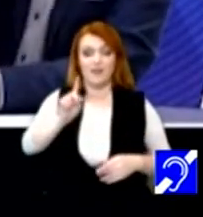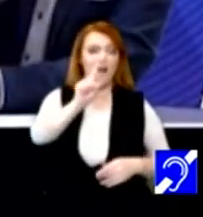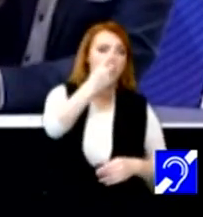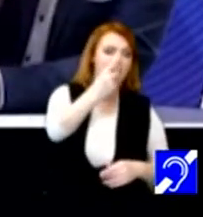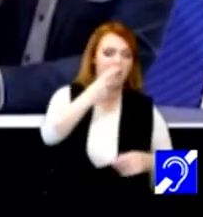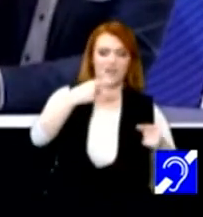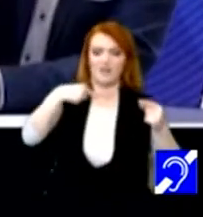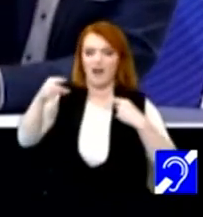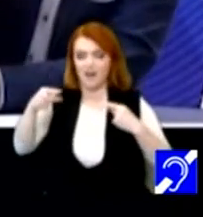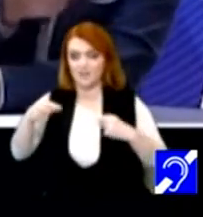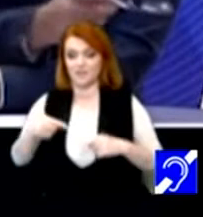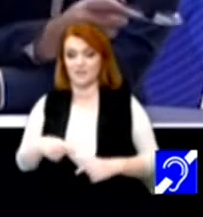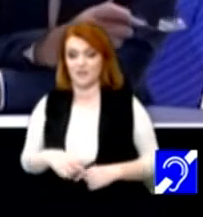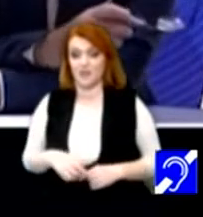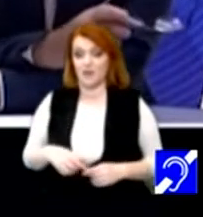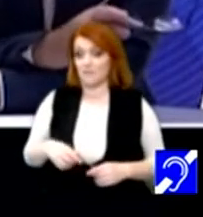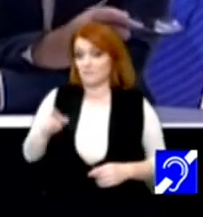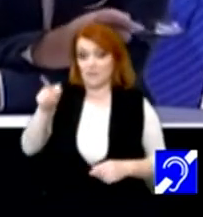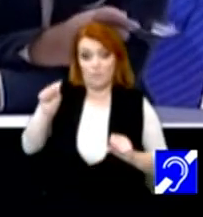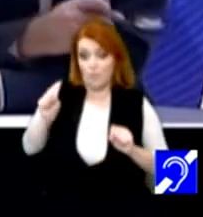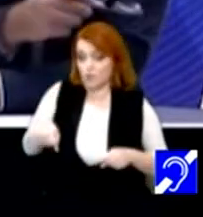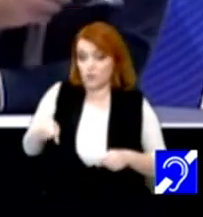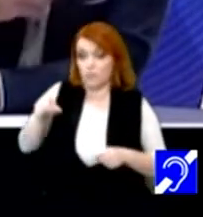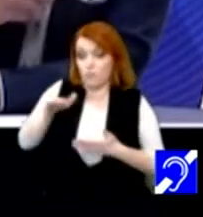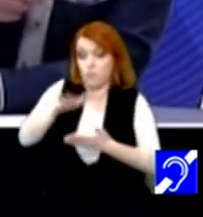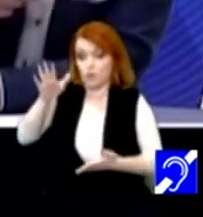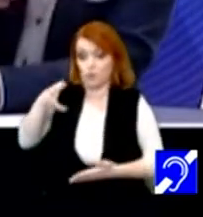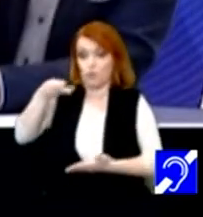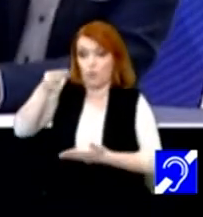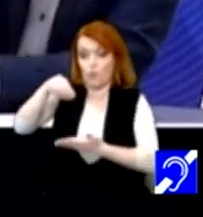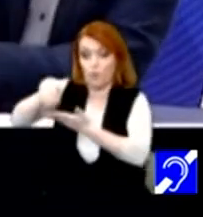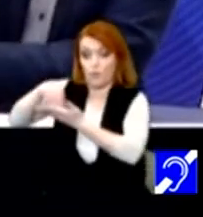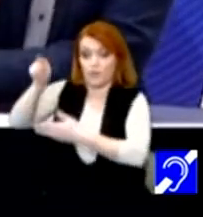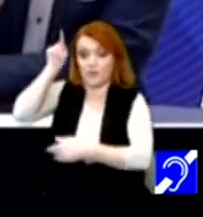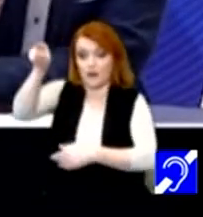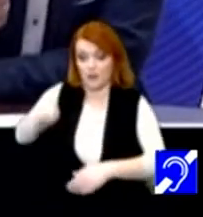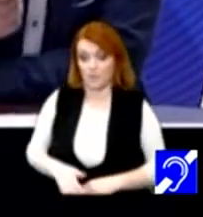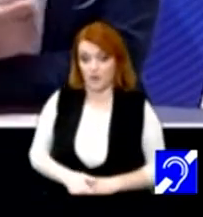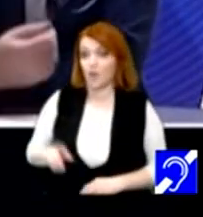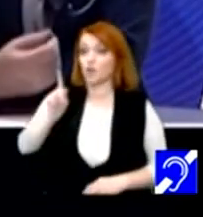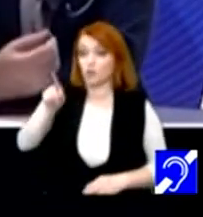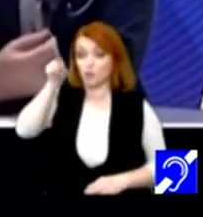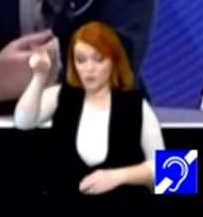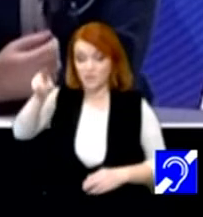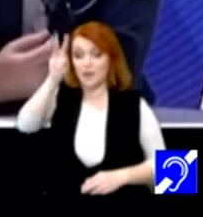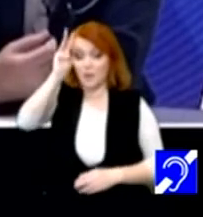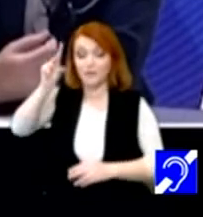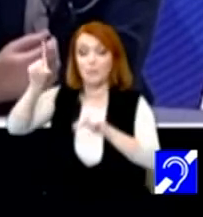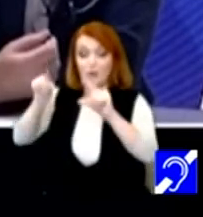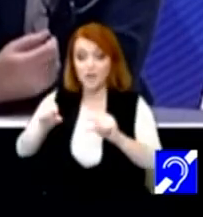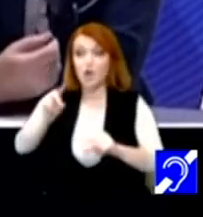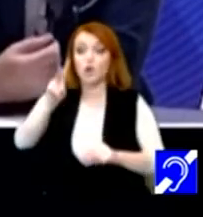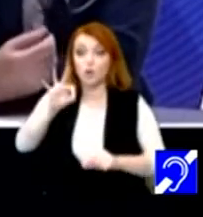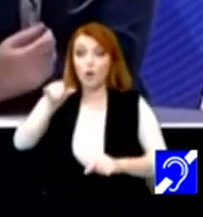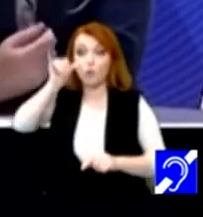leu în Transnistria, în mediu cumperi cu 20% mai mult. Deci cum ar fi 6.100 de lei oficial care primește unul din